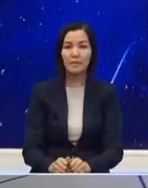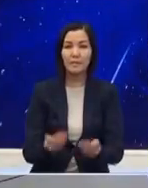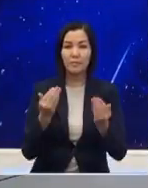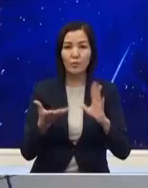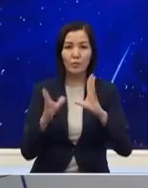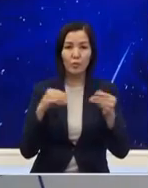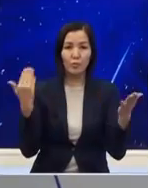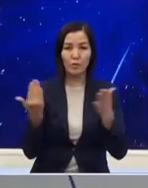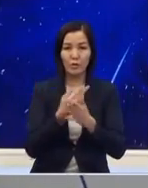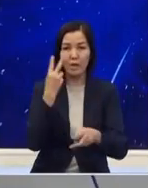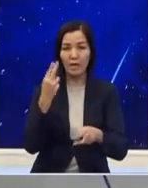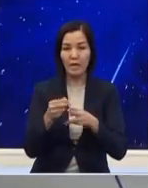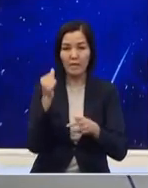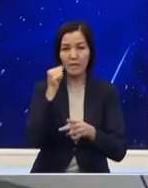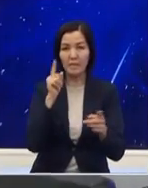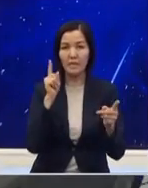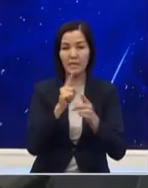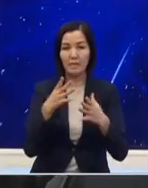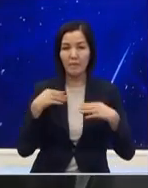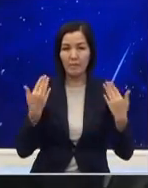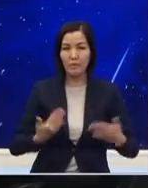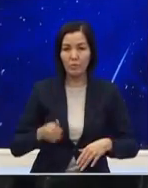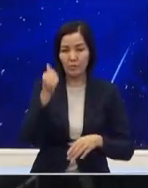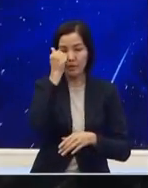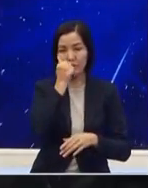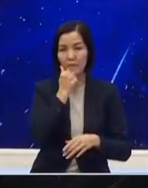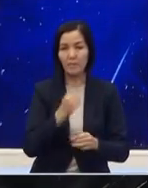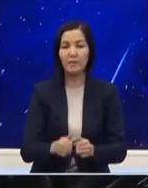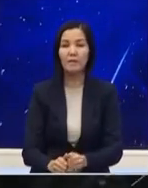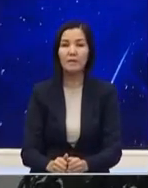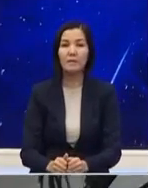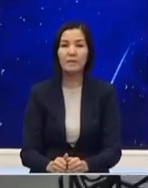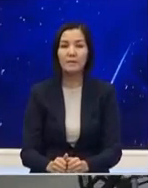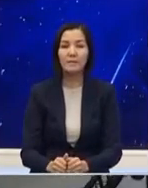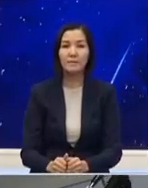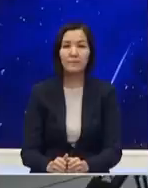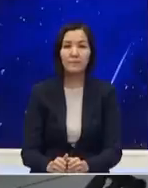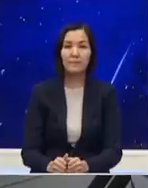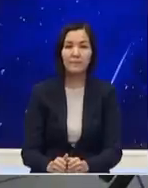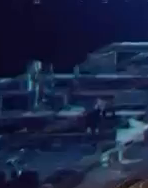Қадірменді көрермен, бүгінге топтастырған жаңалықтарымыз осымен тәмәм. Келер күні амандықта қауышайық.